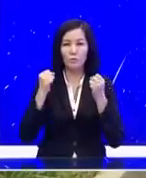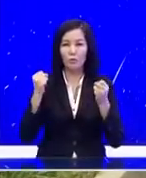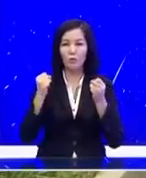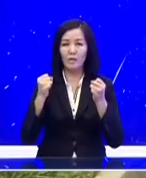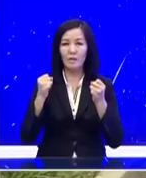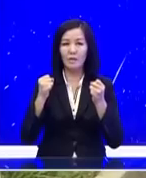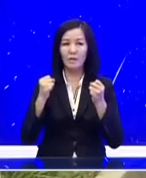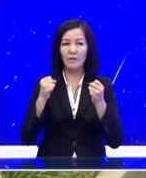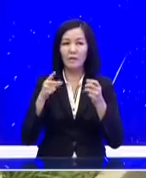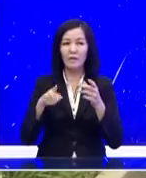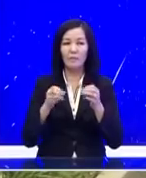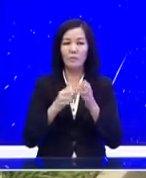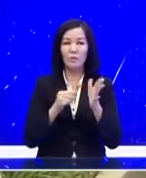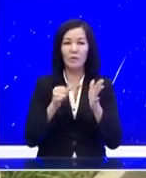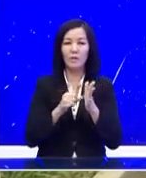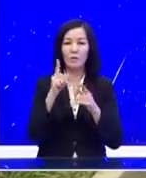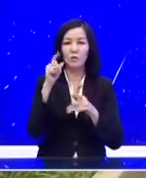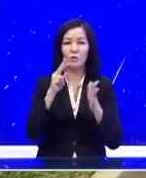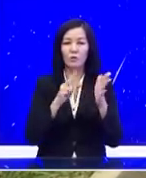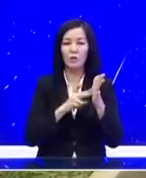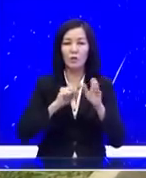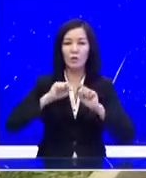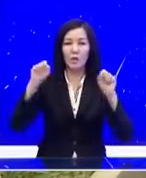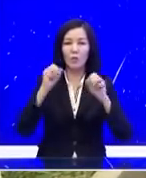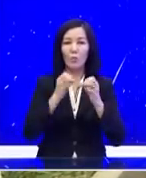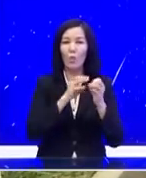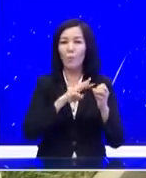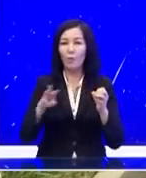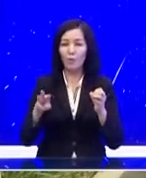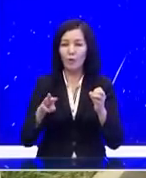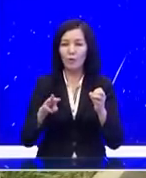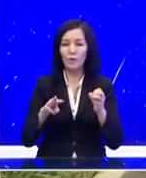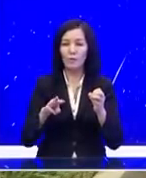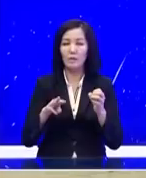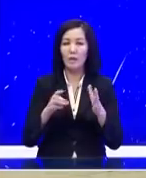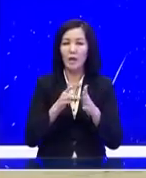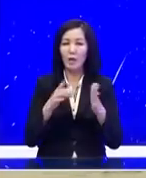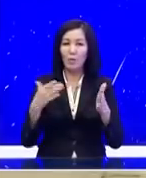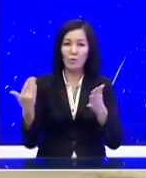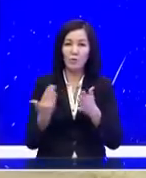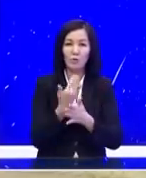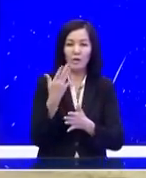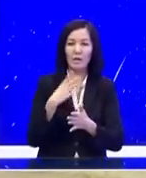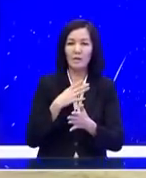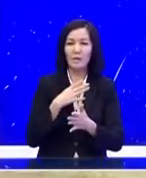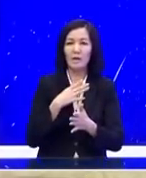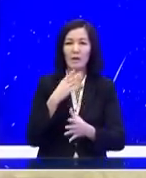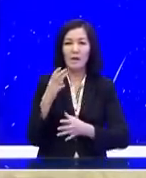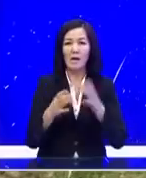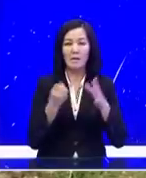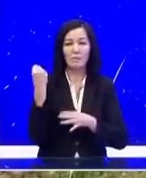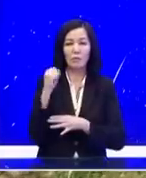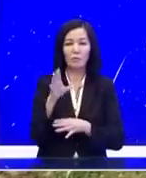осы 2016 келіні 107 рет көтеріп, 10 минуттың ішінде 107 рет көтеріп, әлем чемпионы болып